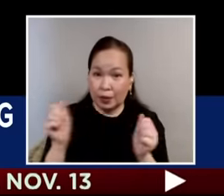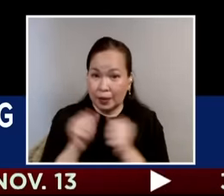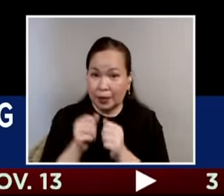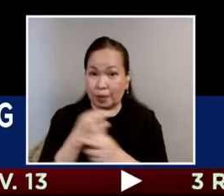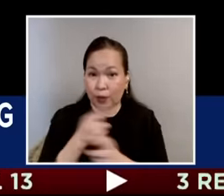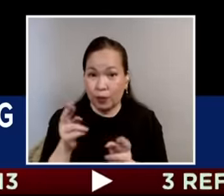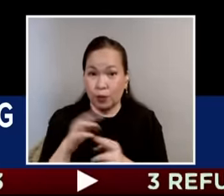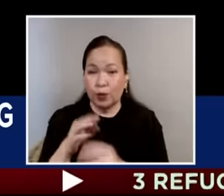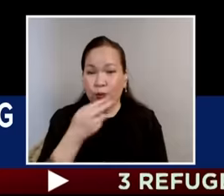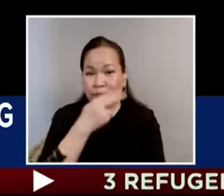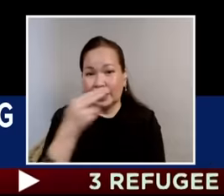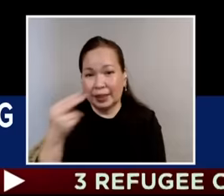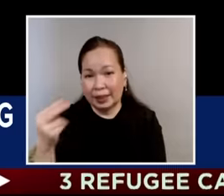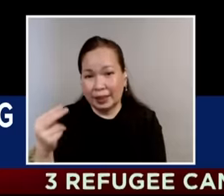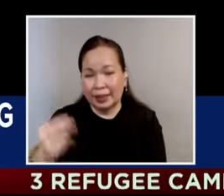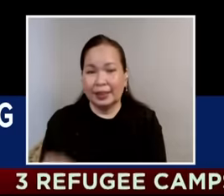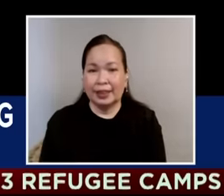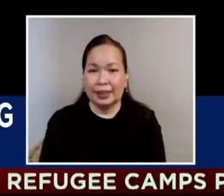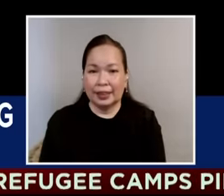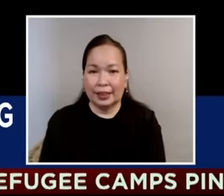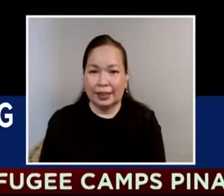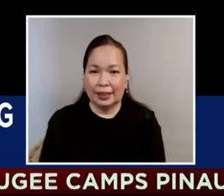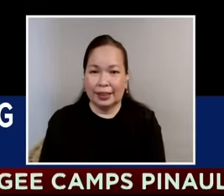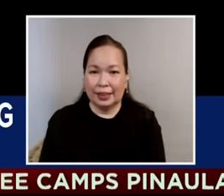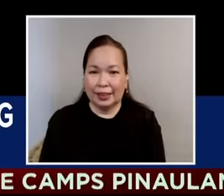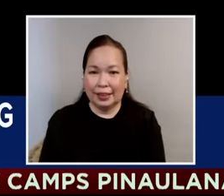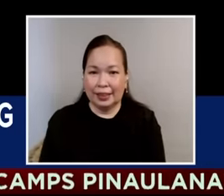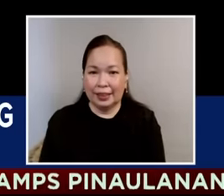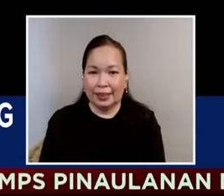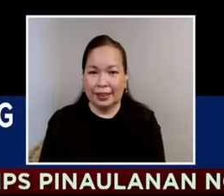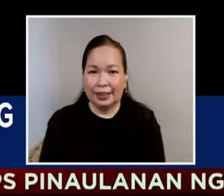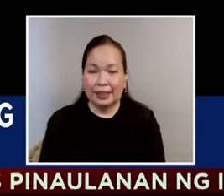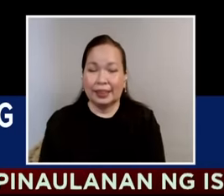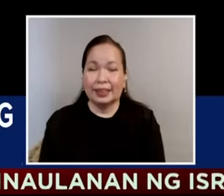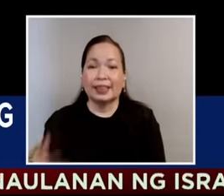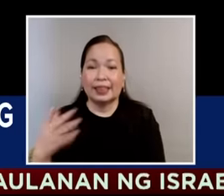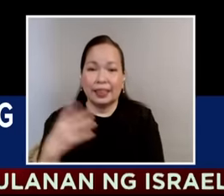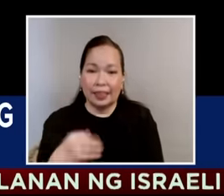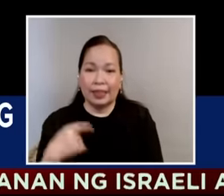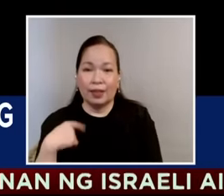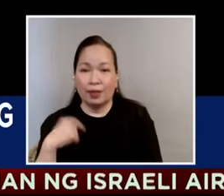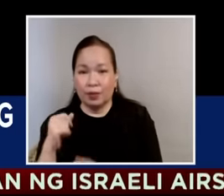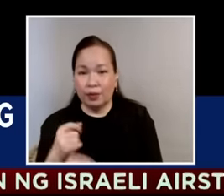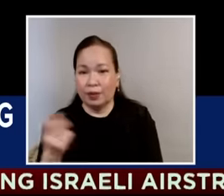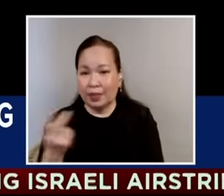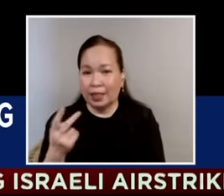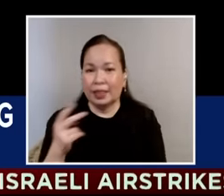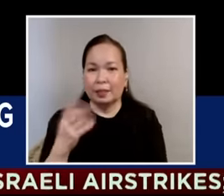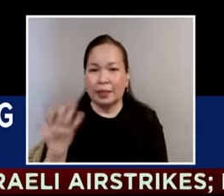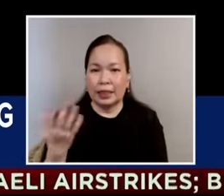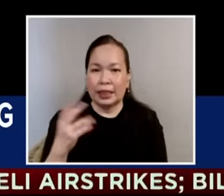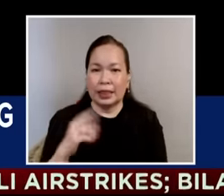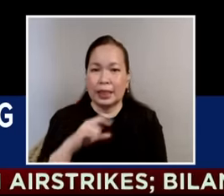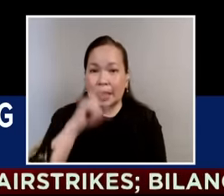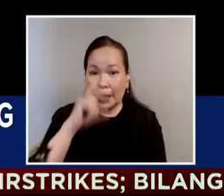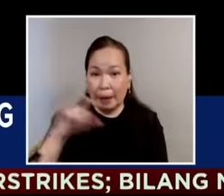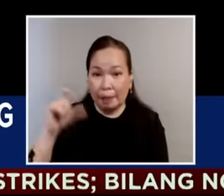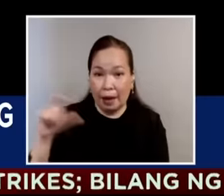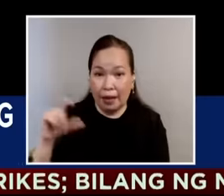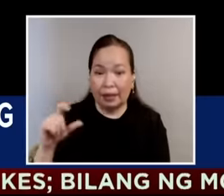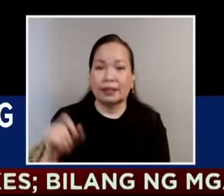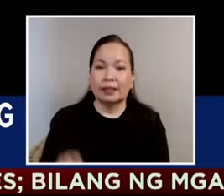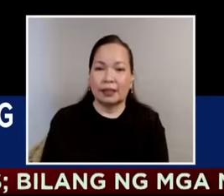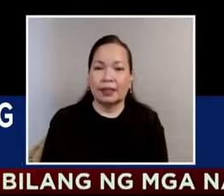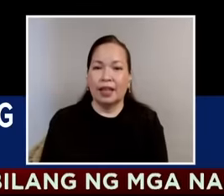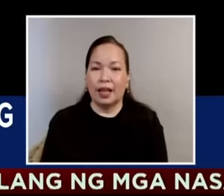Indonesia, Fabienne Nicole Grunveld. Ang kanyang matchy moment kasama si Miss Nepal, Jane Garrett. At ang pagrampa